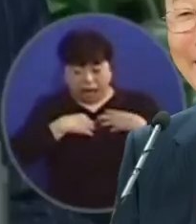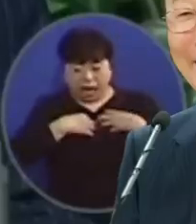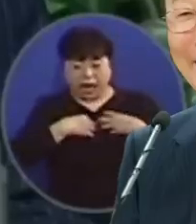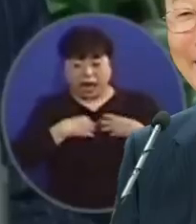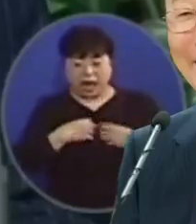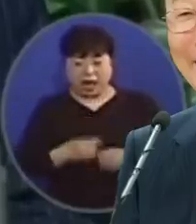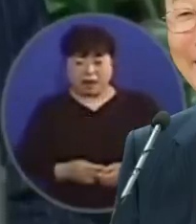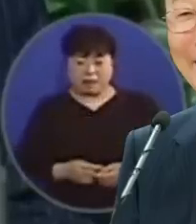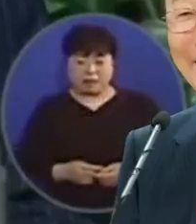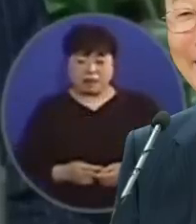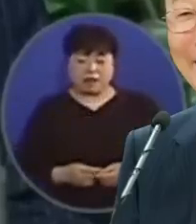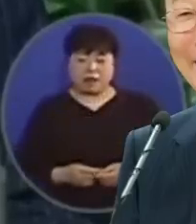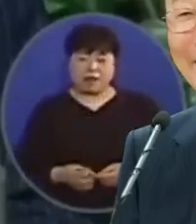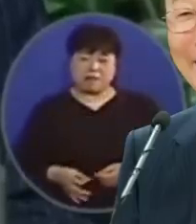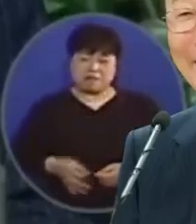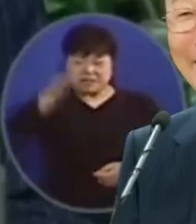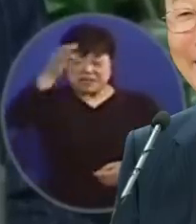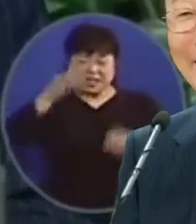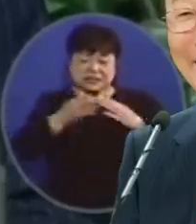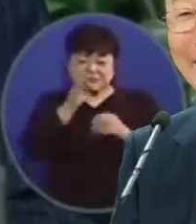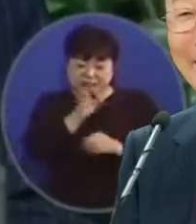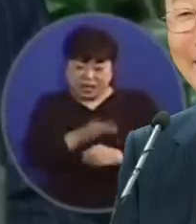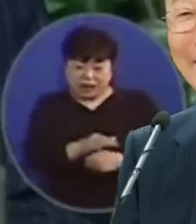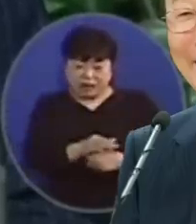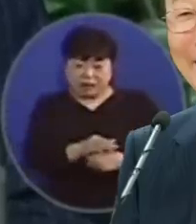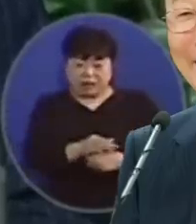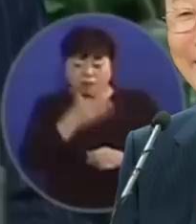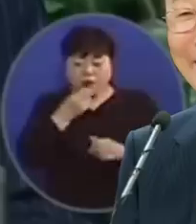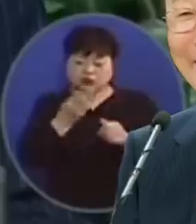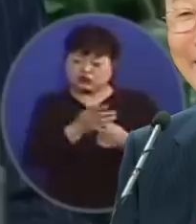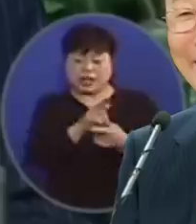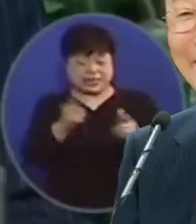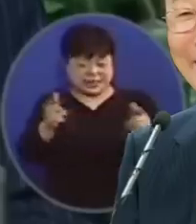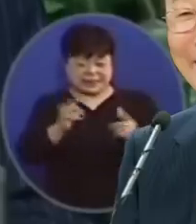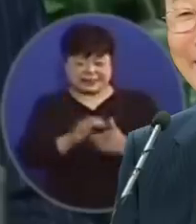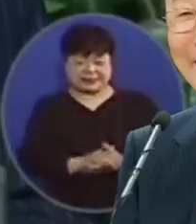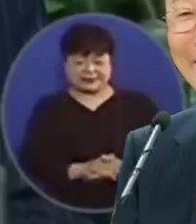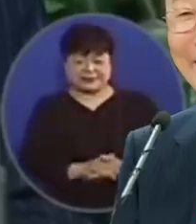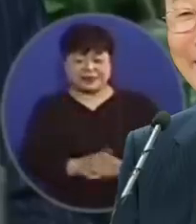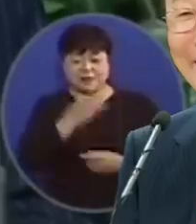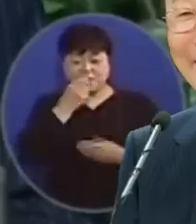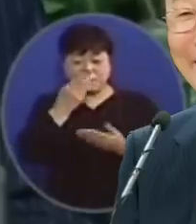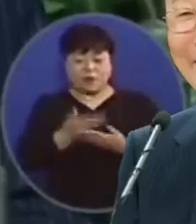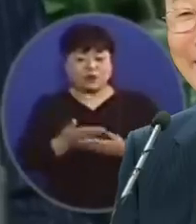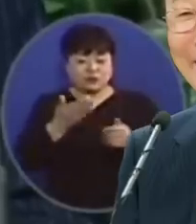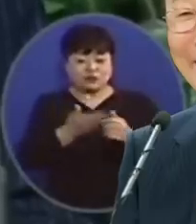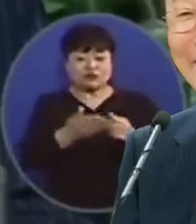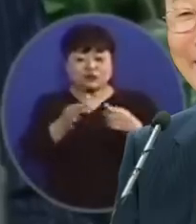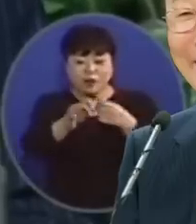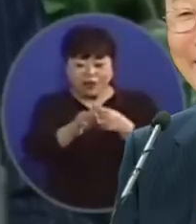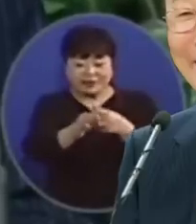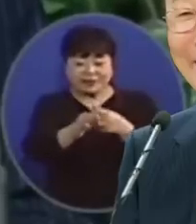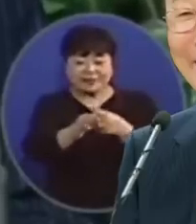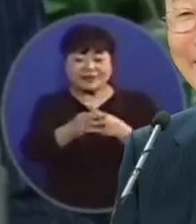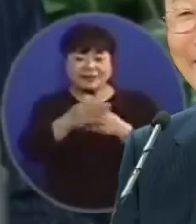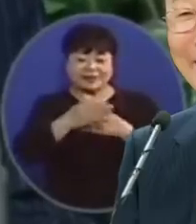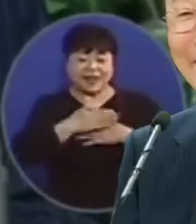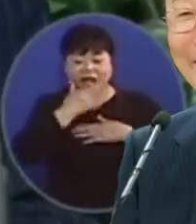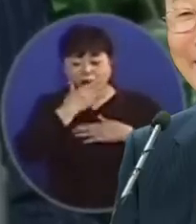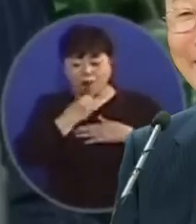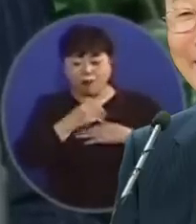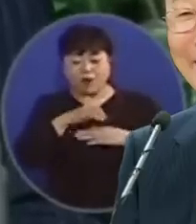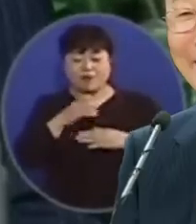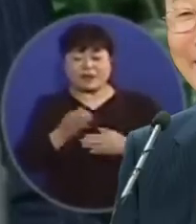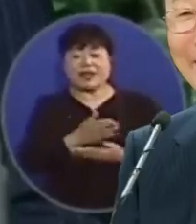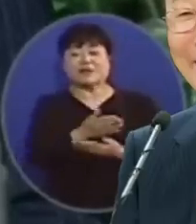화저택을 짓고 살고 그렇게 하라고 복을 주는 것이 아닙니다. 복을 주면은 나의 복을